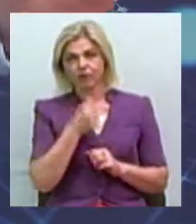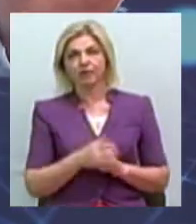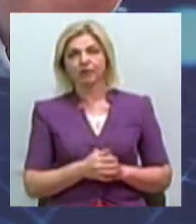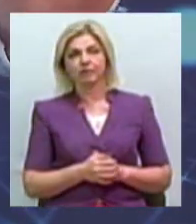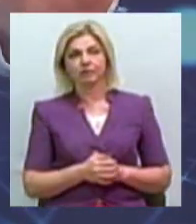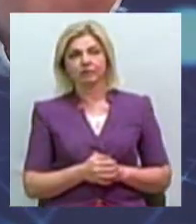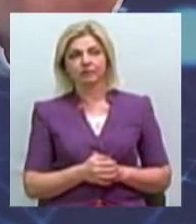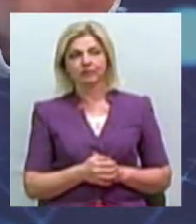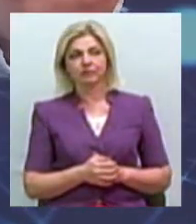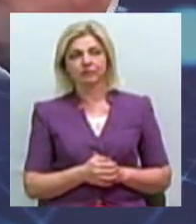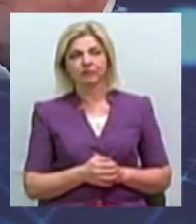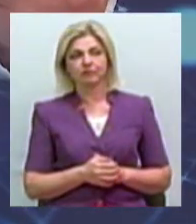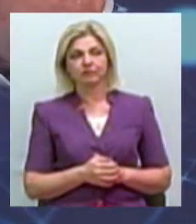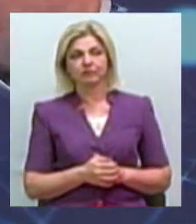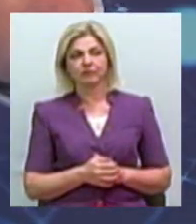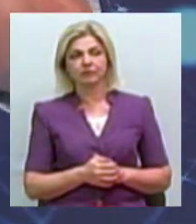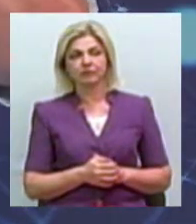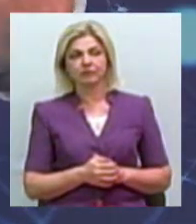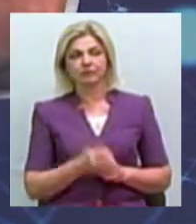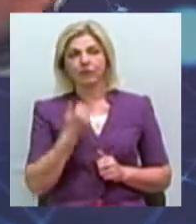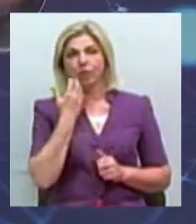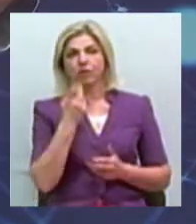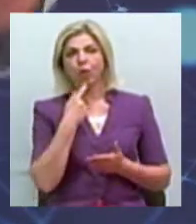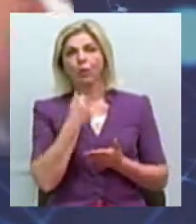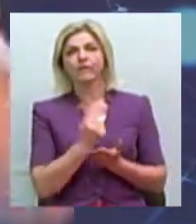2011 года, когда, значит, утвердили